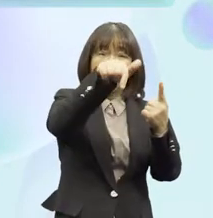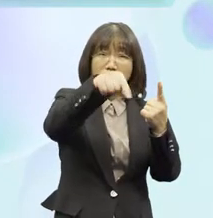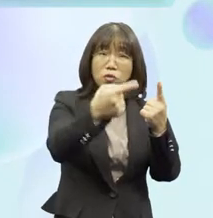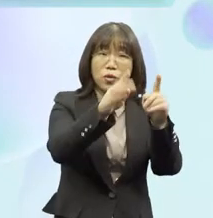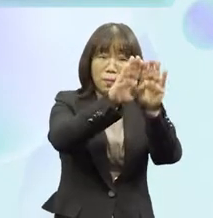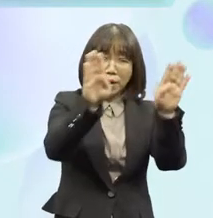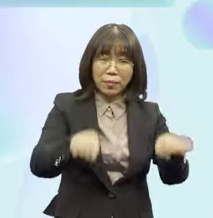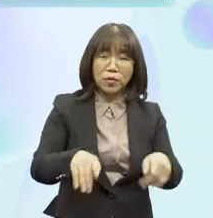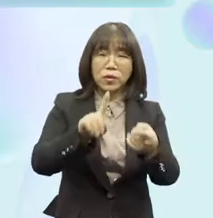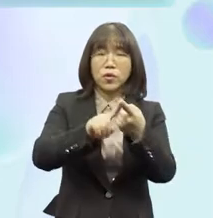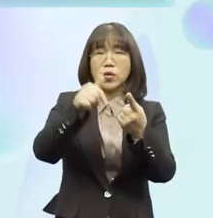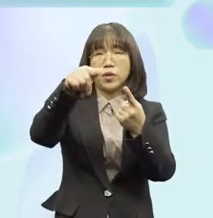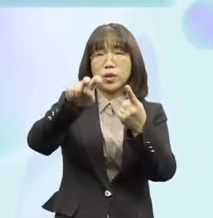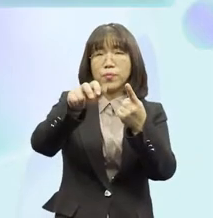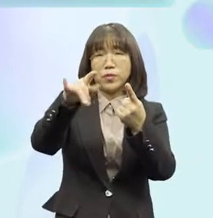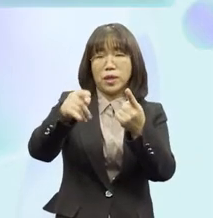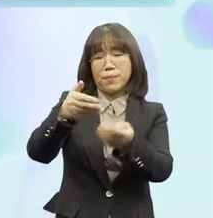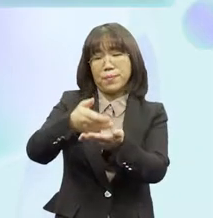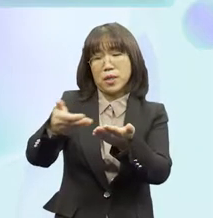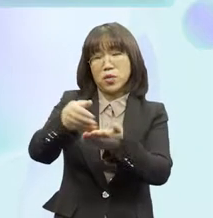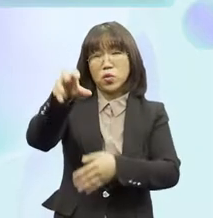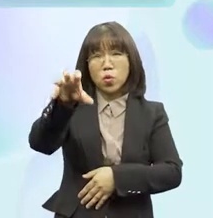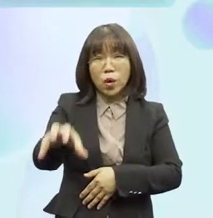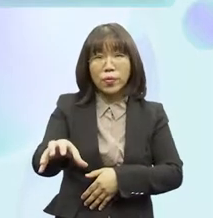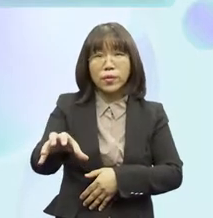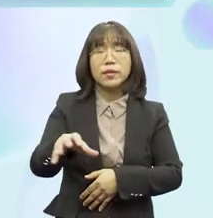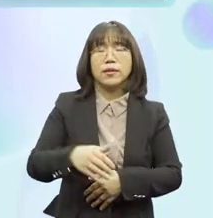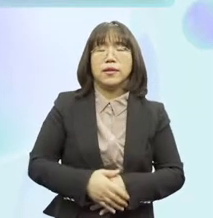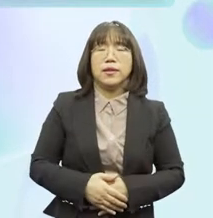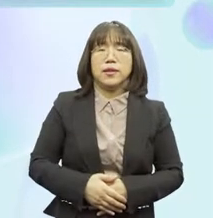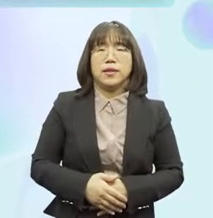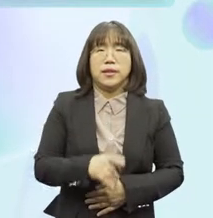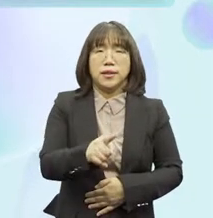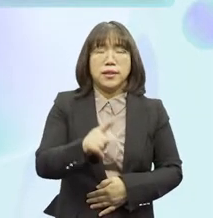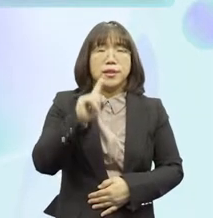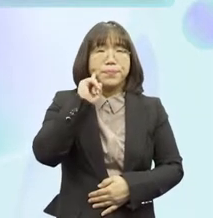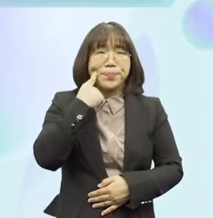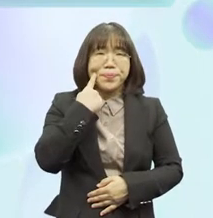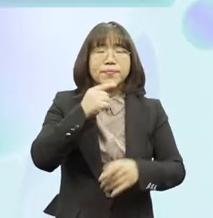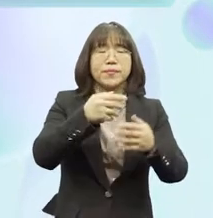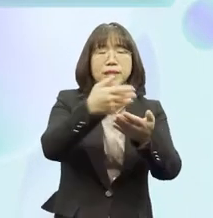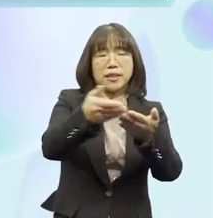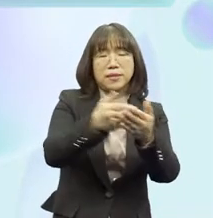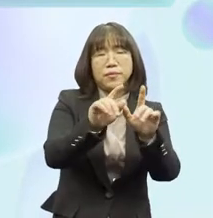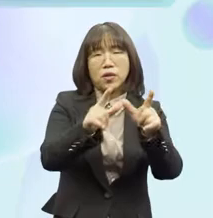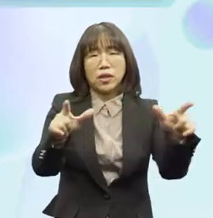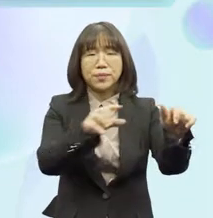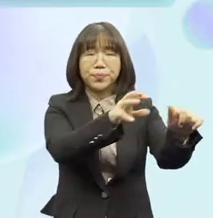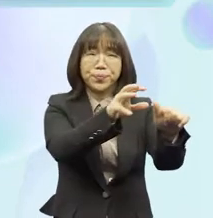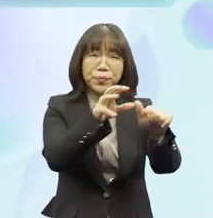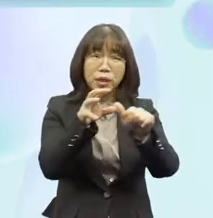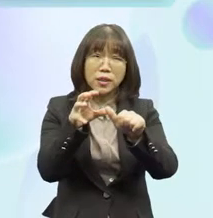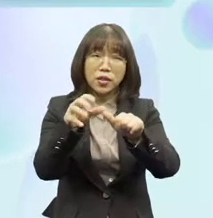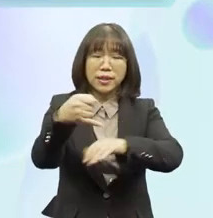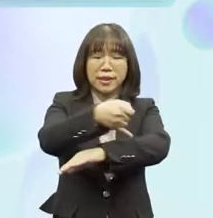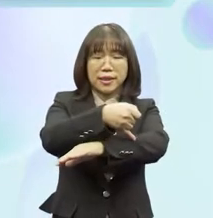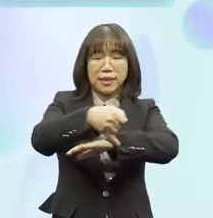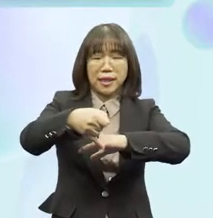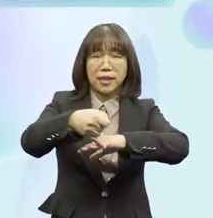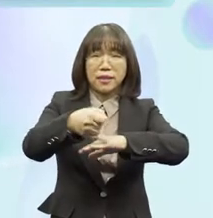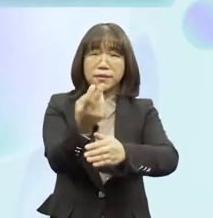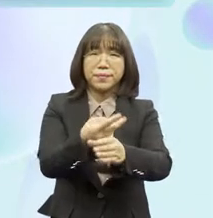정선 미술관 주변 버스 정류장이 젊은 예술가들의 작품과 지역의 전시 포스터를 개시할 수 있는